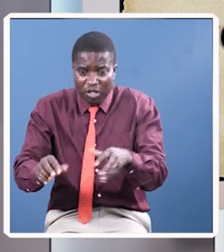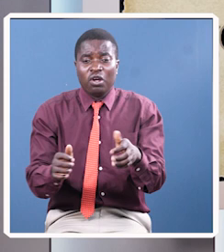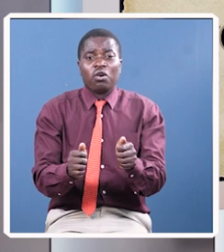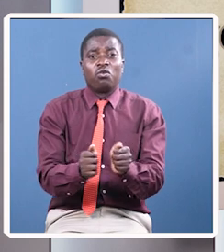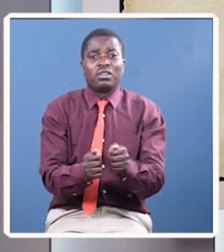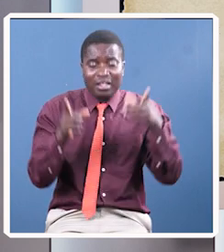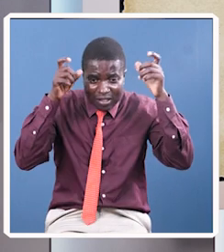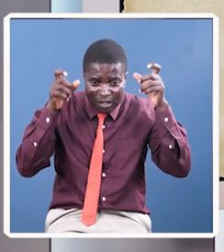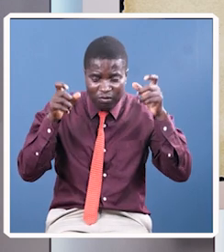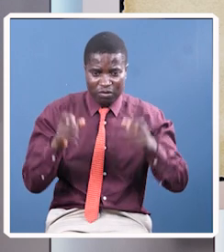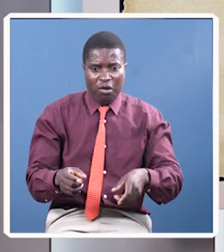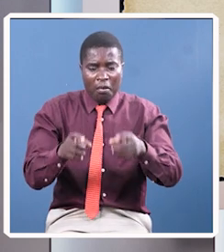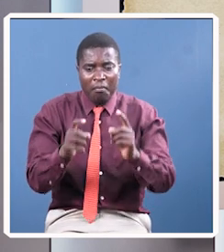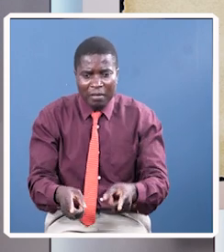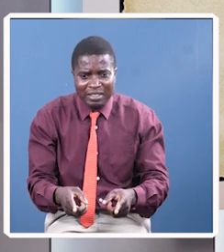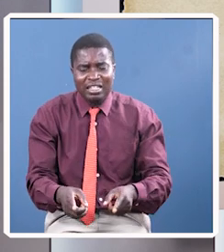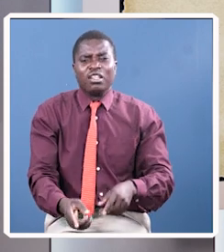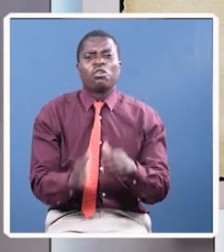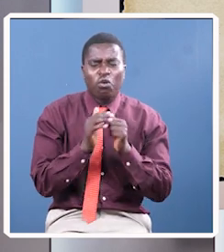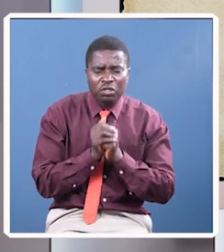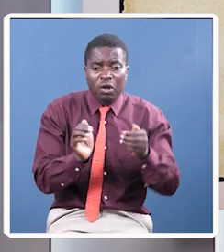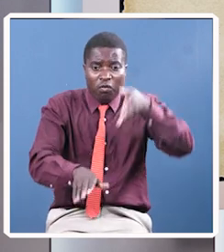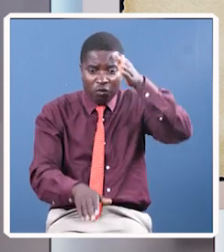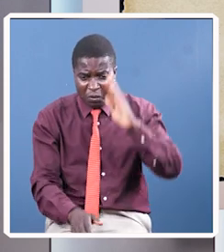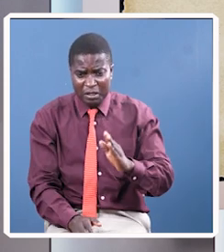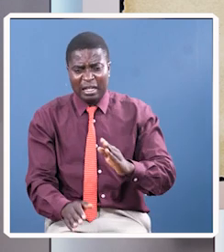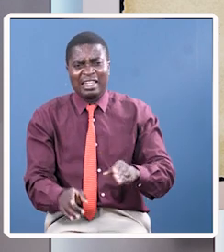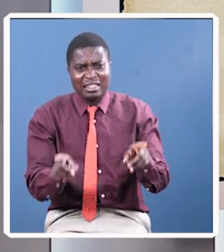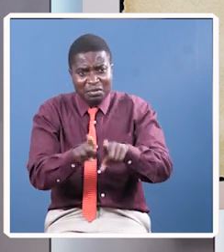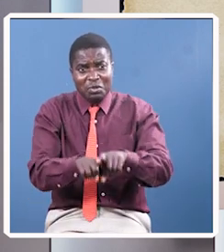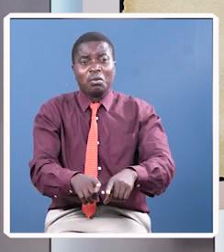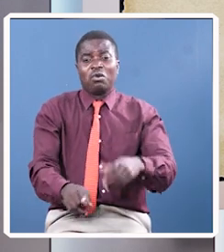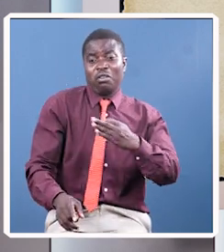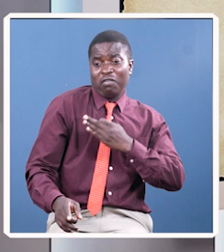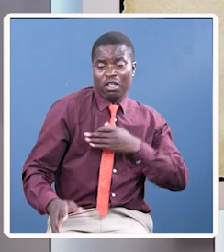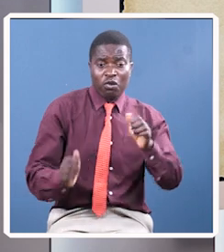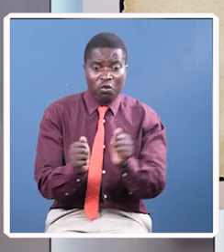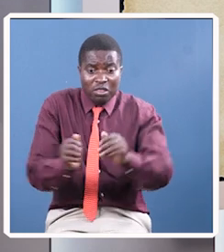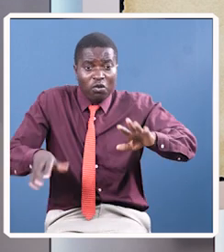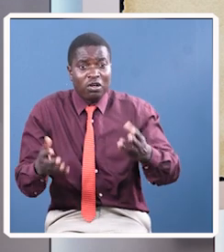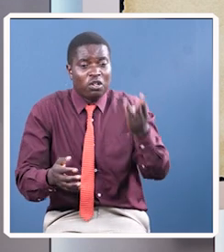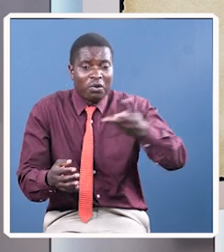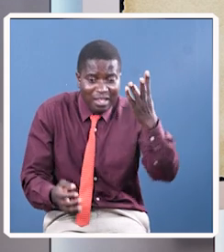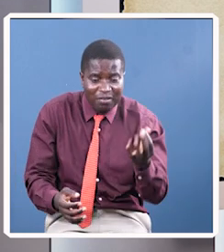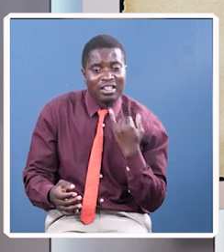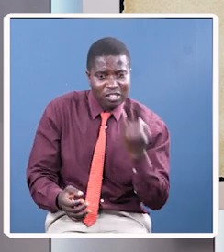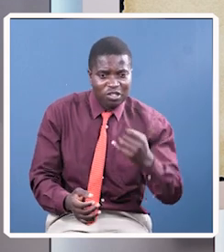ndozvinofumisa. Inobva yati asi kunamata Mwari pamwe chete nekutenda nezvatinazvo